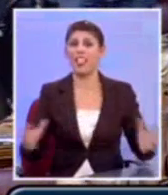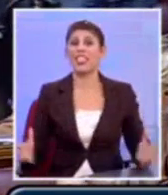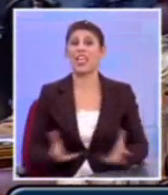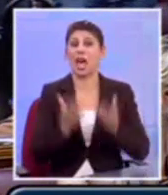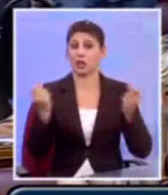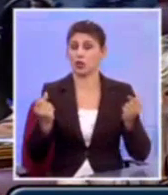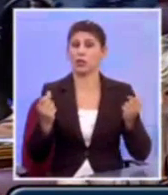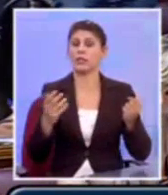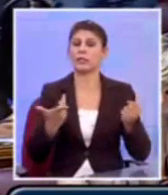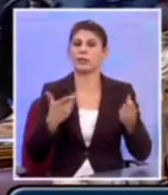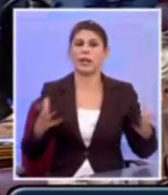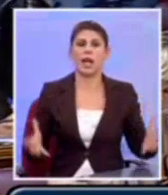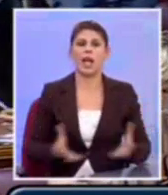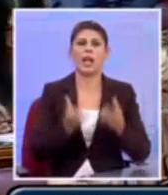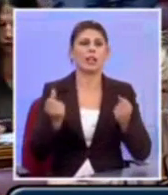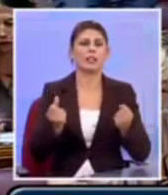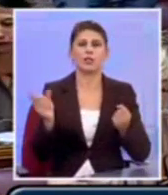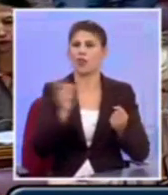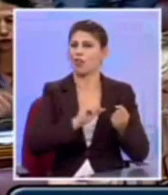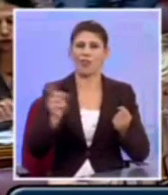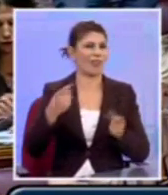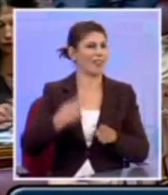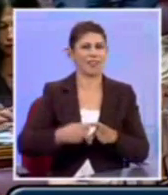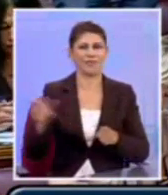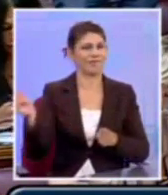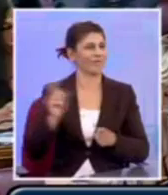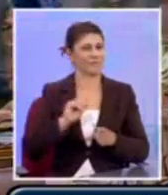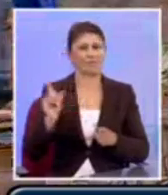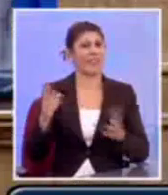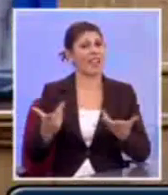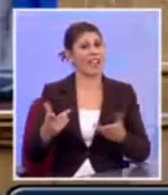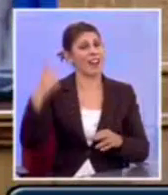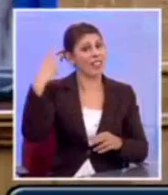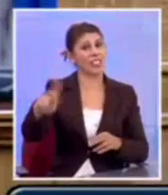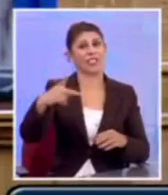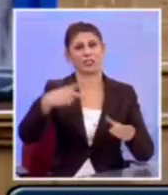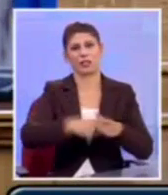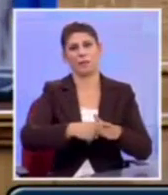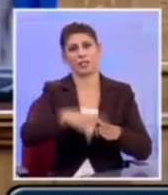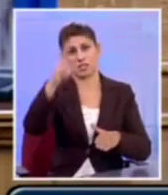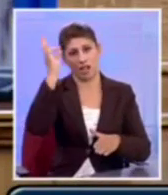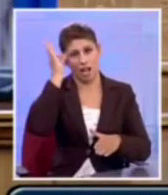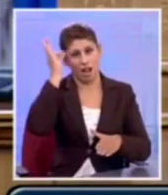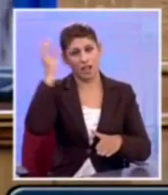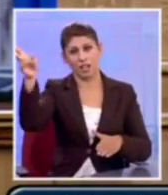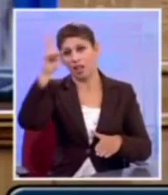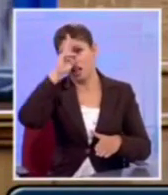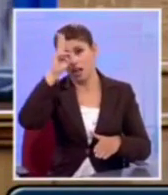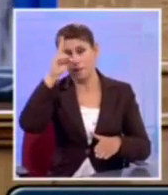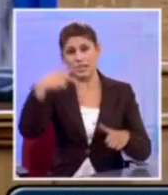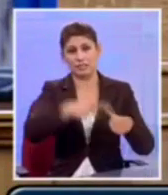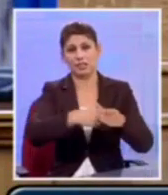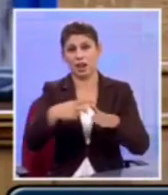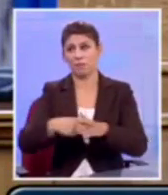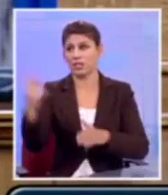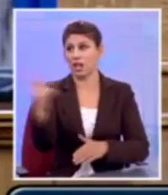διάσωσης έσωσε όχι τον ελληνικό λαό, αλλά τις γαλλικές και γερμανικές τράπεζες,